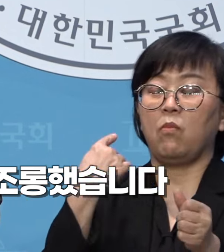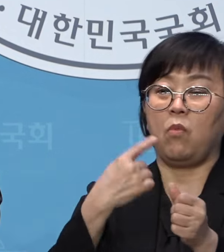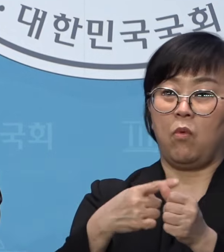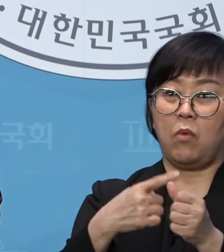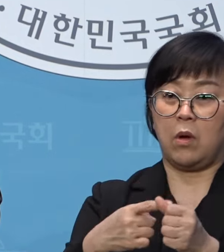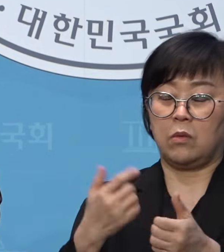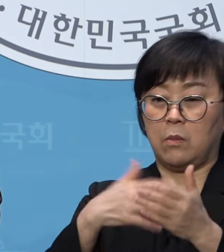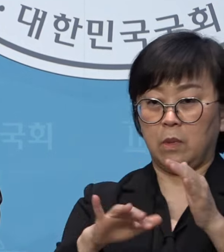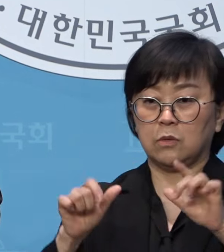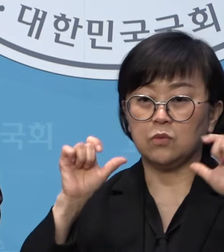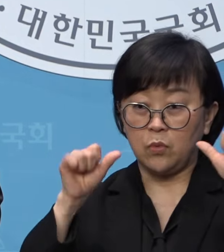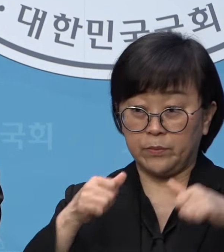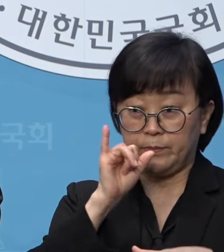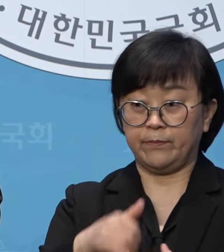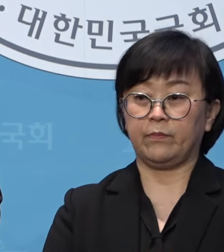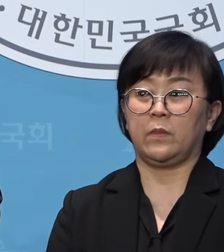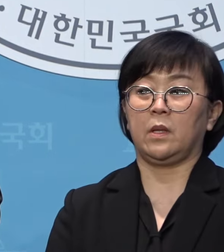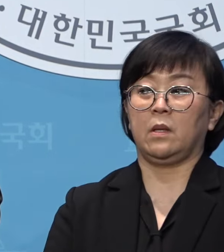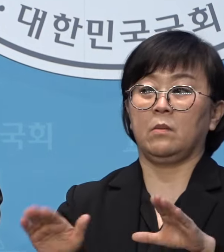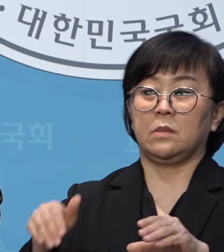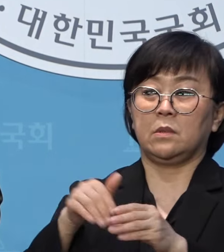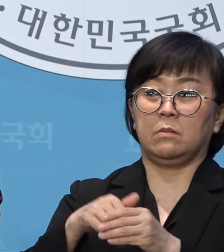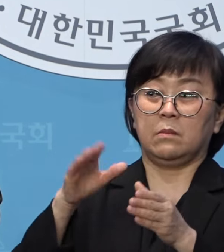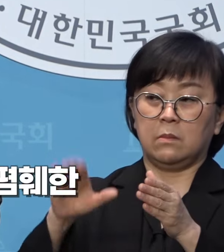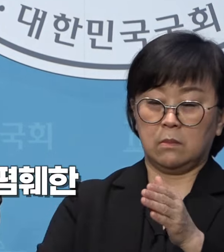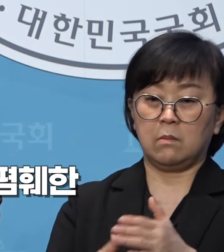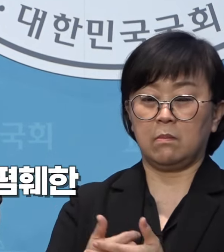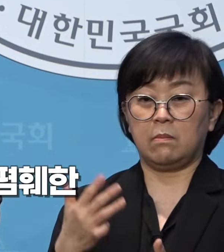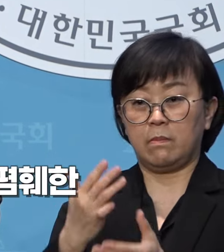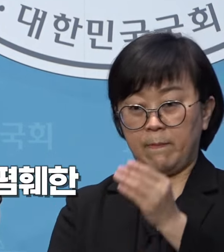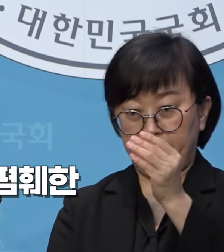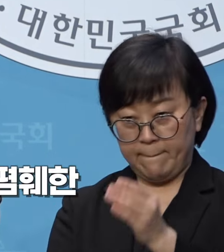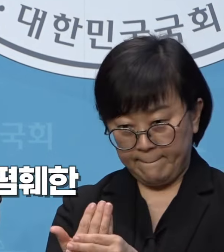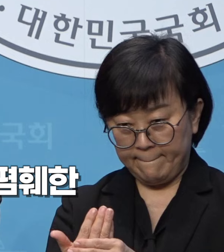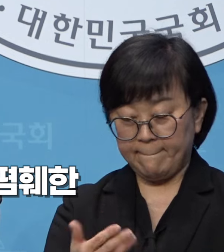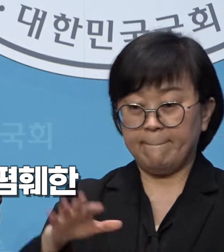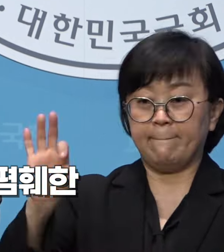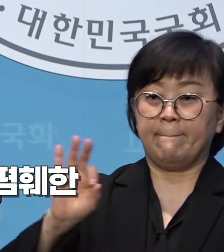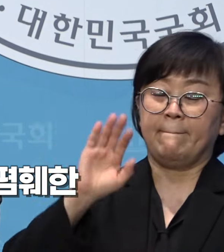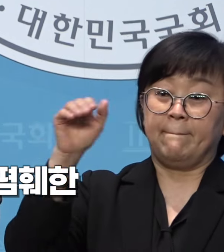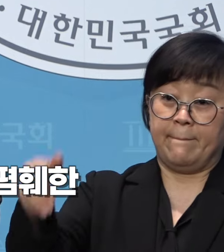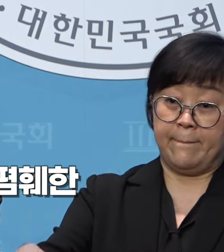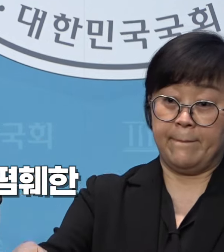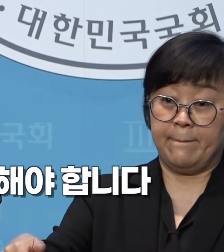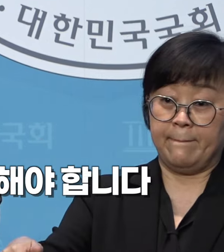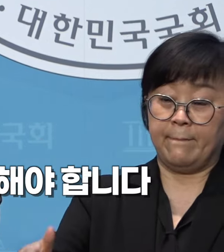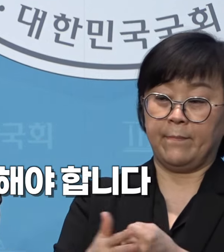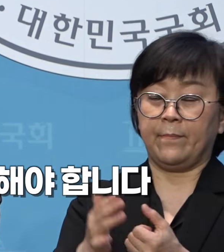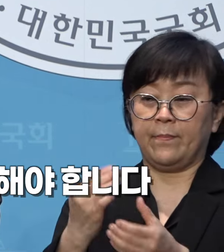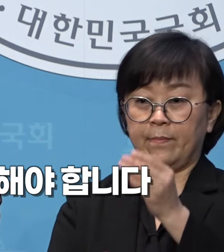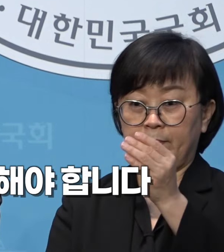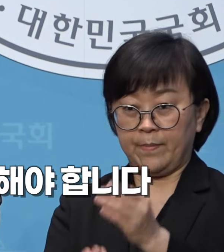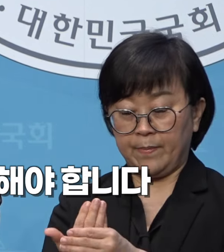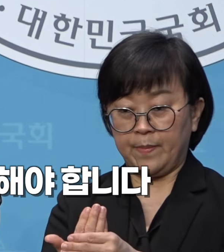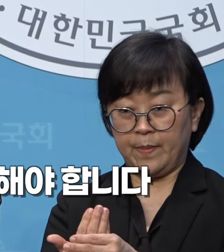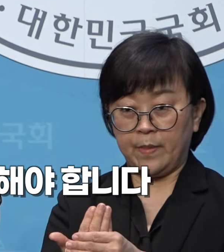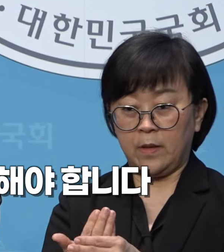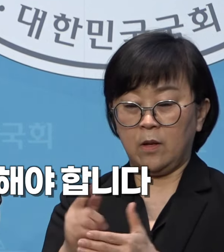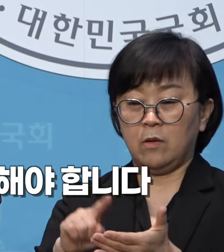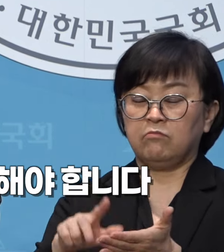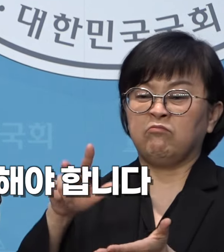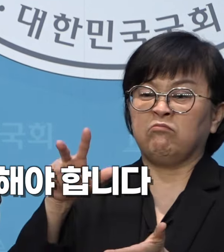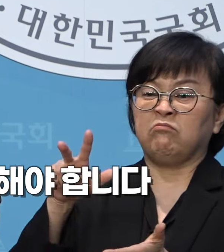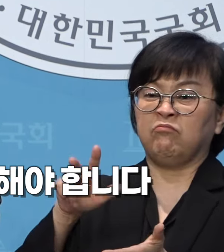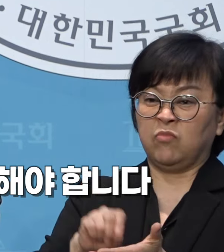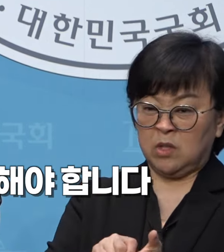조롱했습니다. 이번 총선에서 이태원 참사를 비하하고 폄훼한 이태원 참사 폐륜